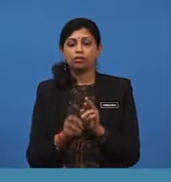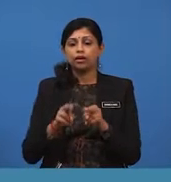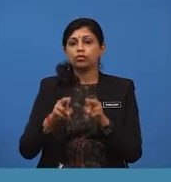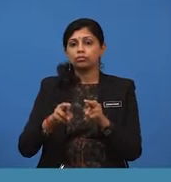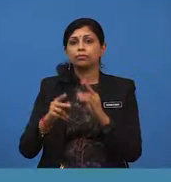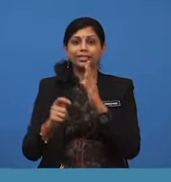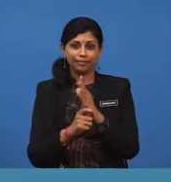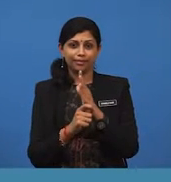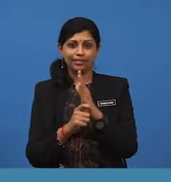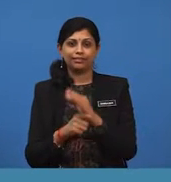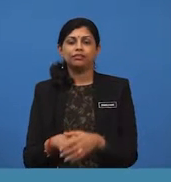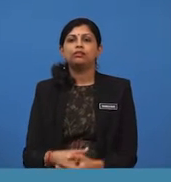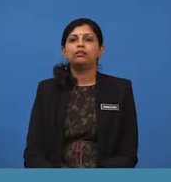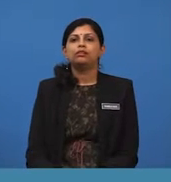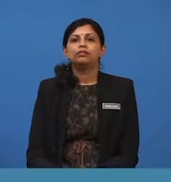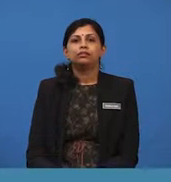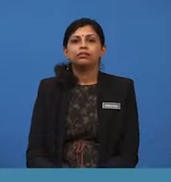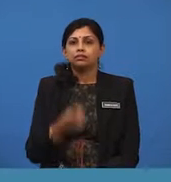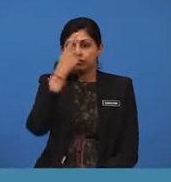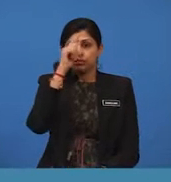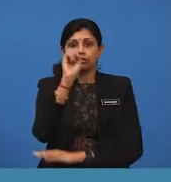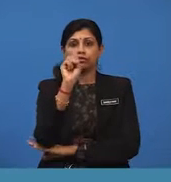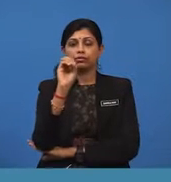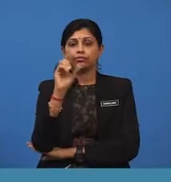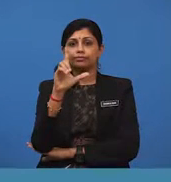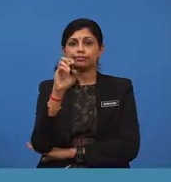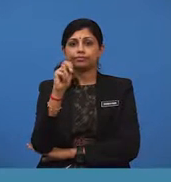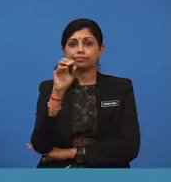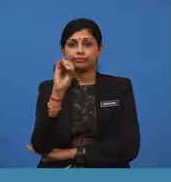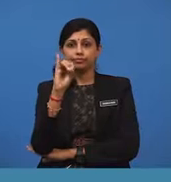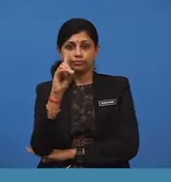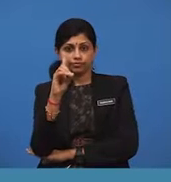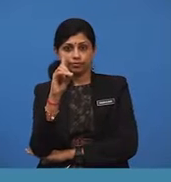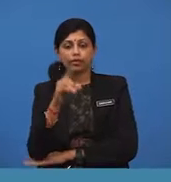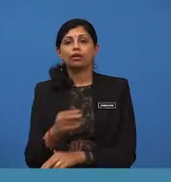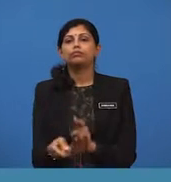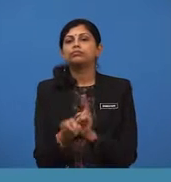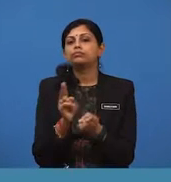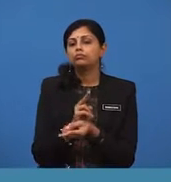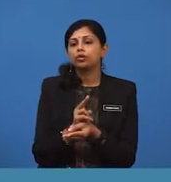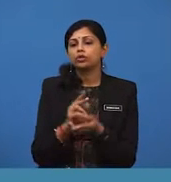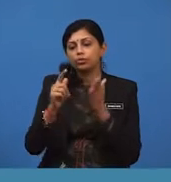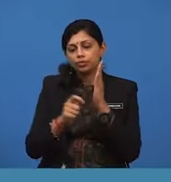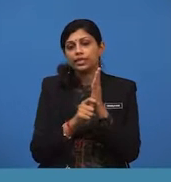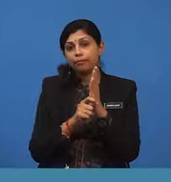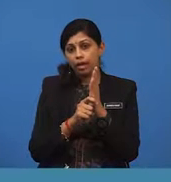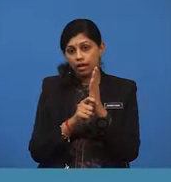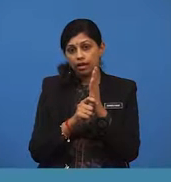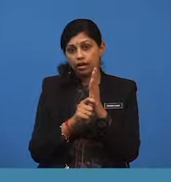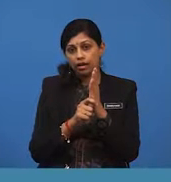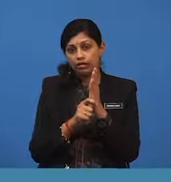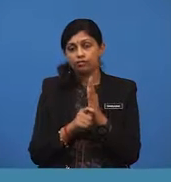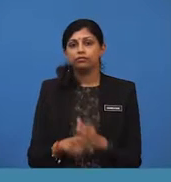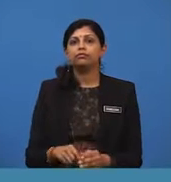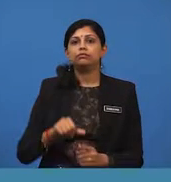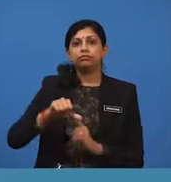bertambah. Untuk solenoid pula, kadar perubahan fluks magnet bertambah apabila